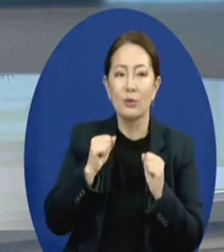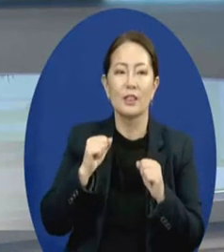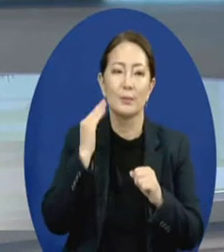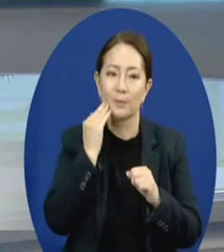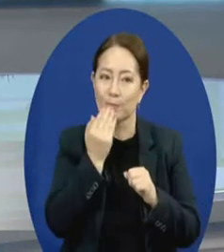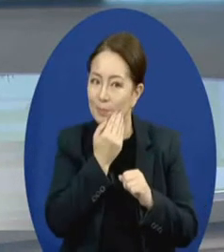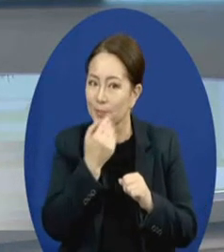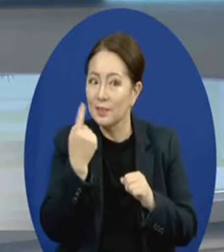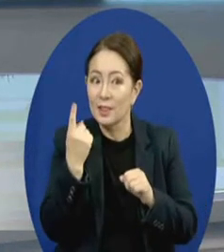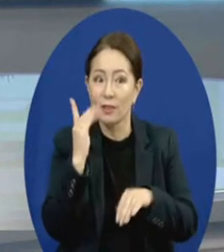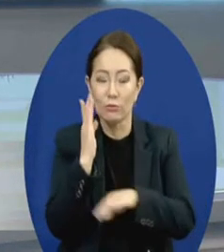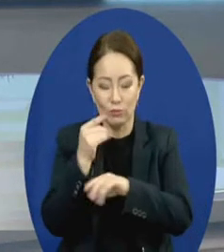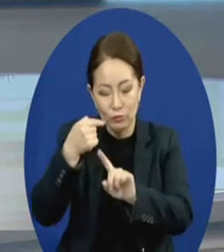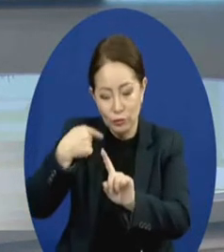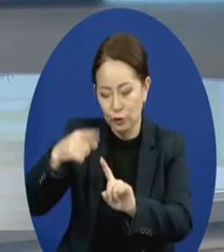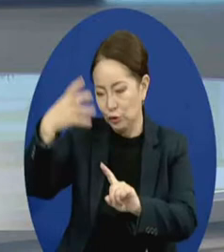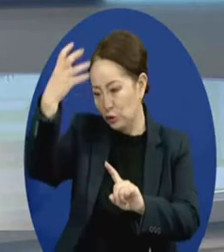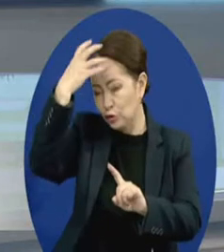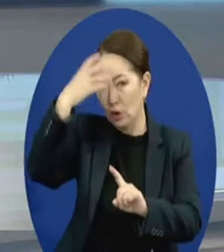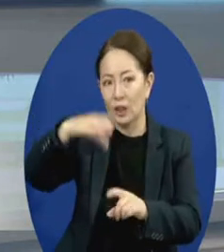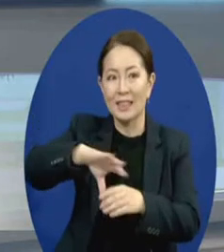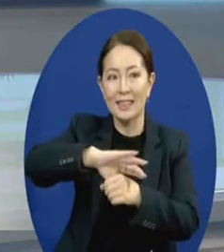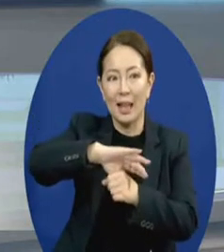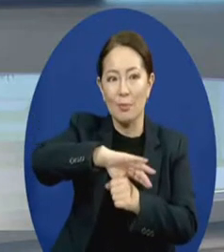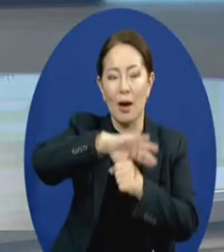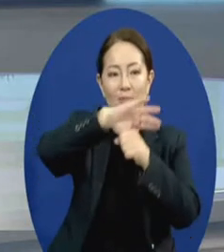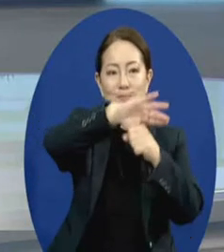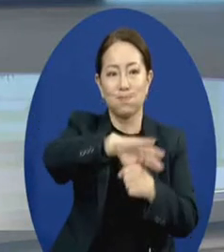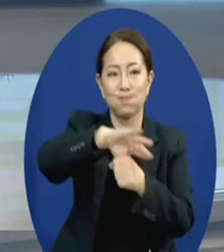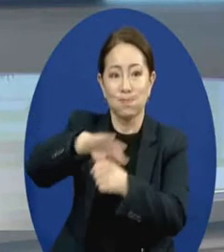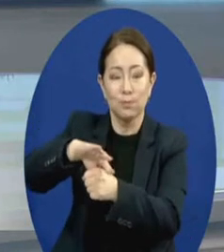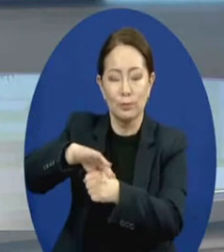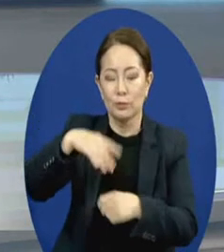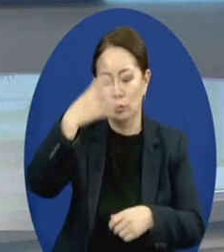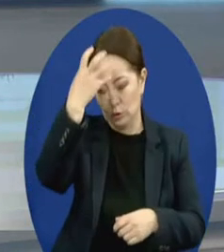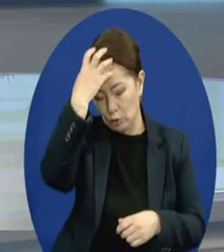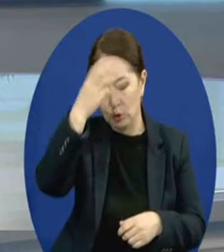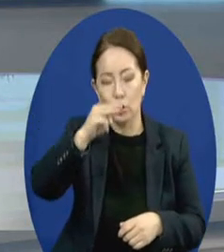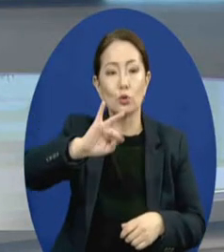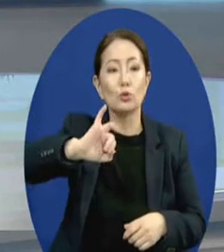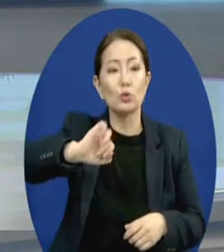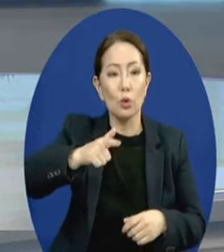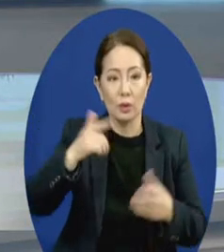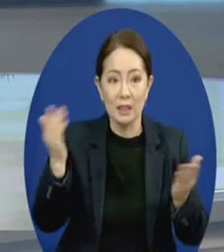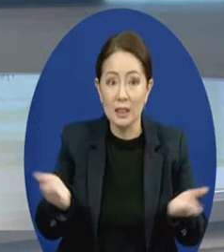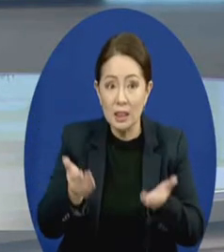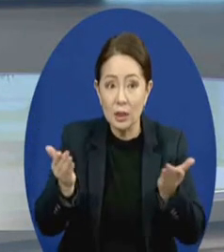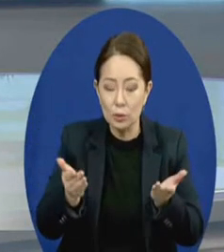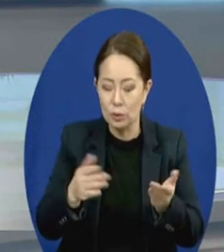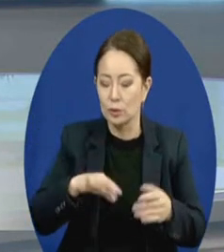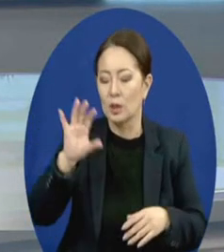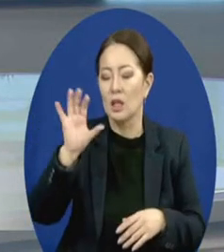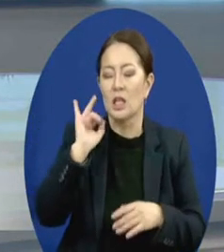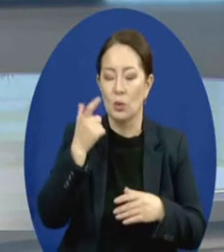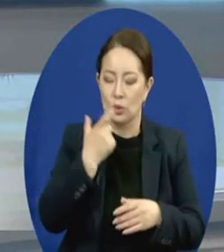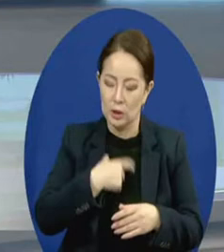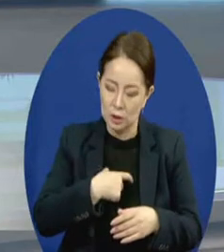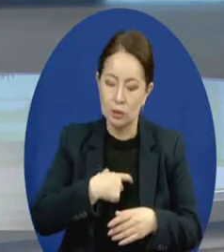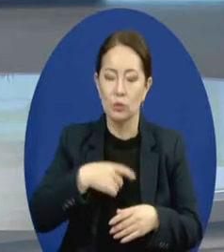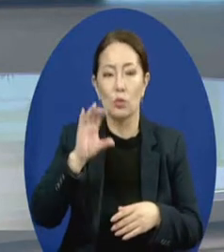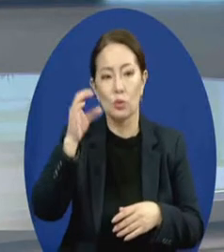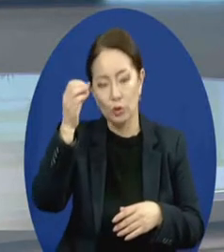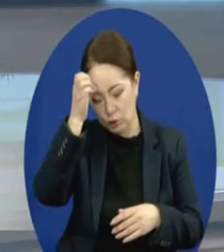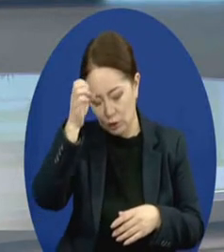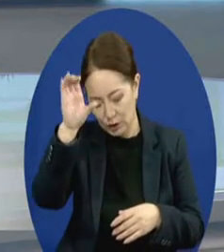энэ өдөр төрийн далбайг мандуулж төрийн тугийг цэнгүүллээ. Мөн улсын хурлын дараг зандан шатар, ерөнхий сайд оюун эрдэм болон улсын хурл засгийн газрын